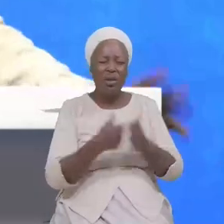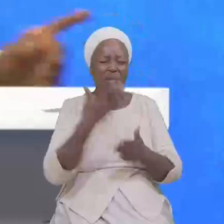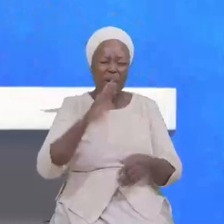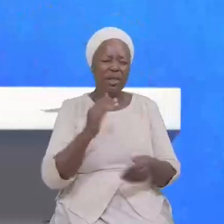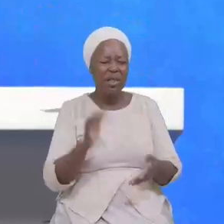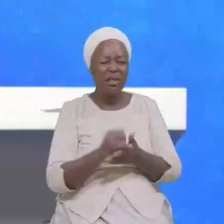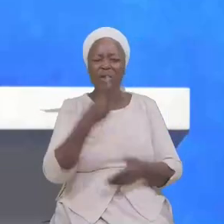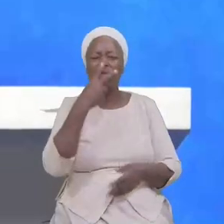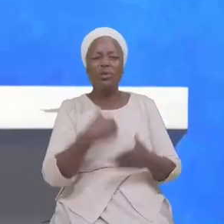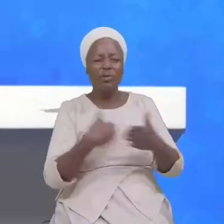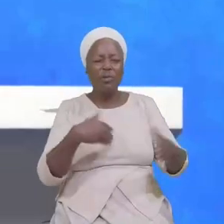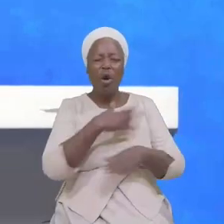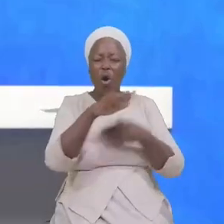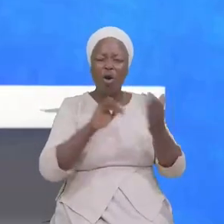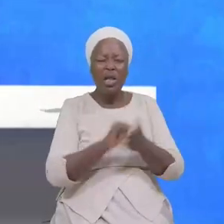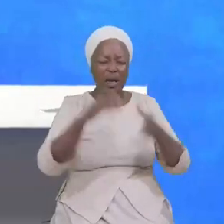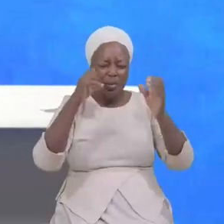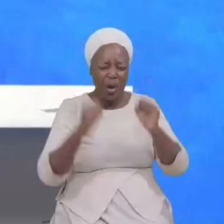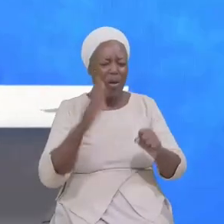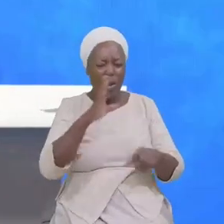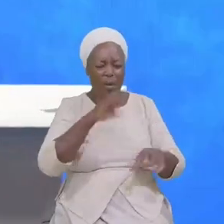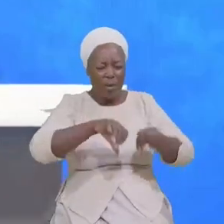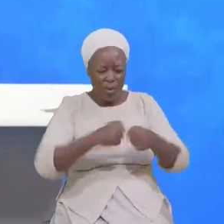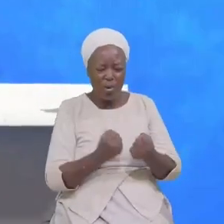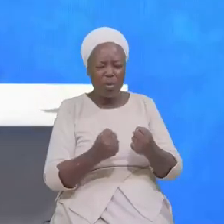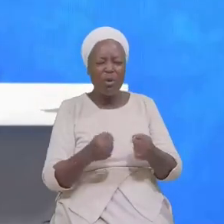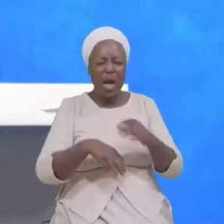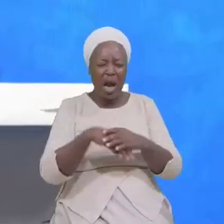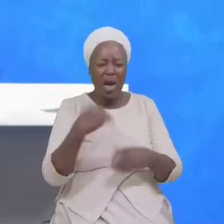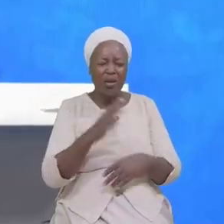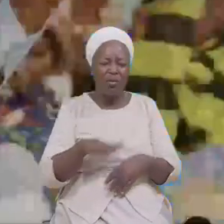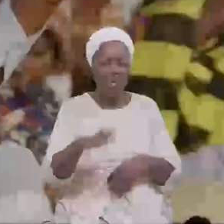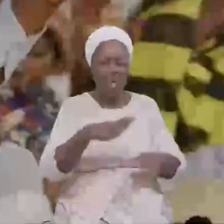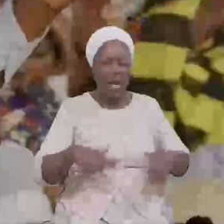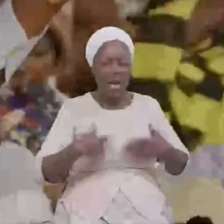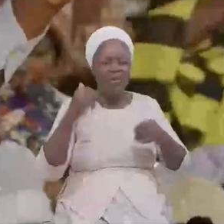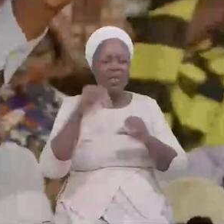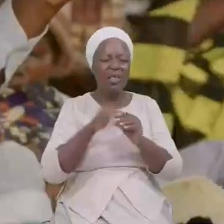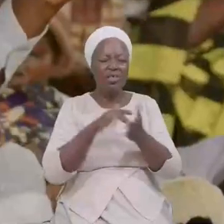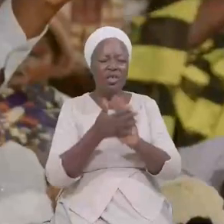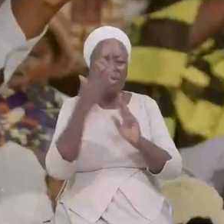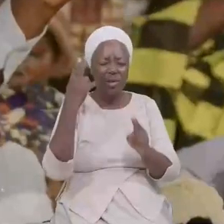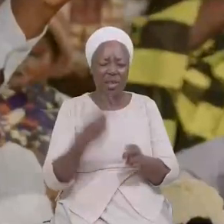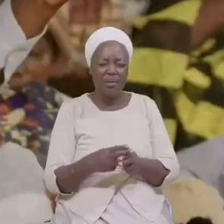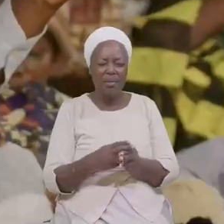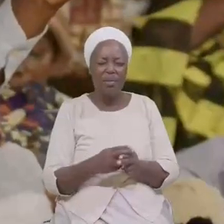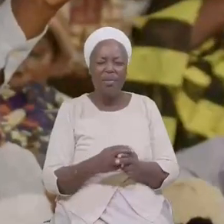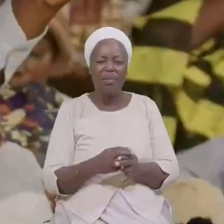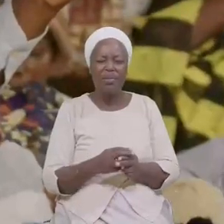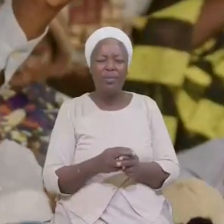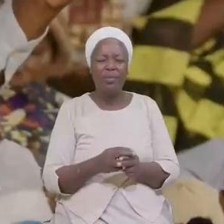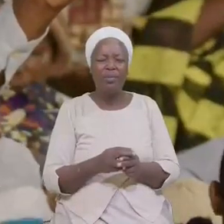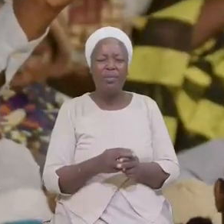avant, que tout ce pouvoir soit brisé de leur vie au nom de Jésus.